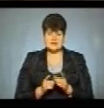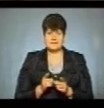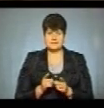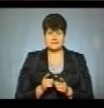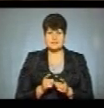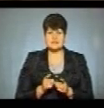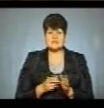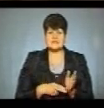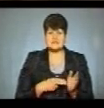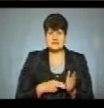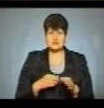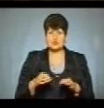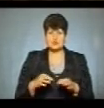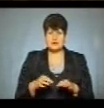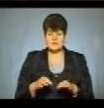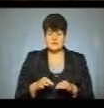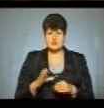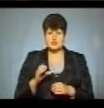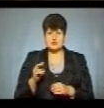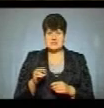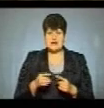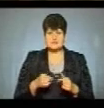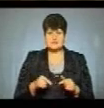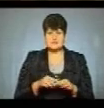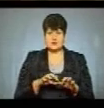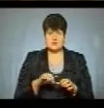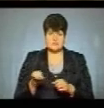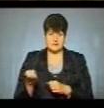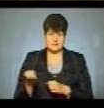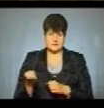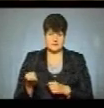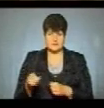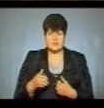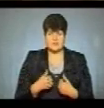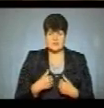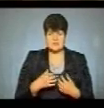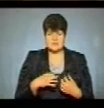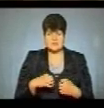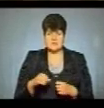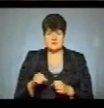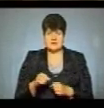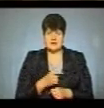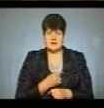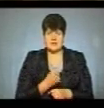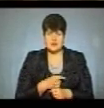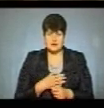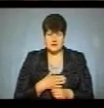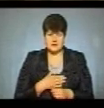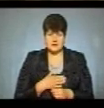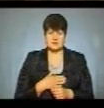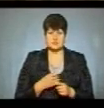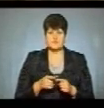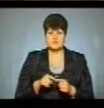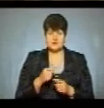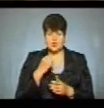реорганізація залізничного транспорту. Соціальну сферу забирають. І нас забрали лікарні наші. І від цього